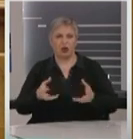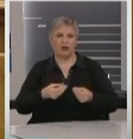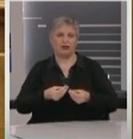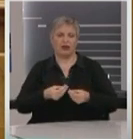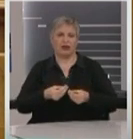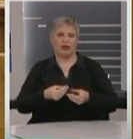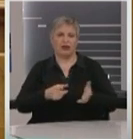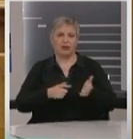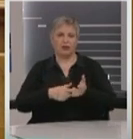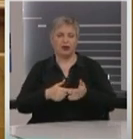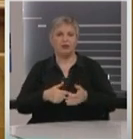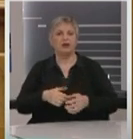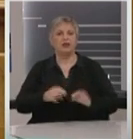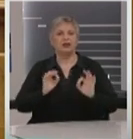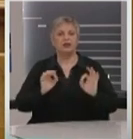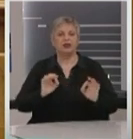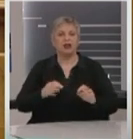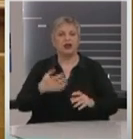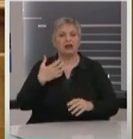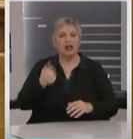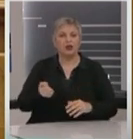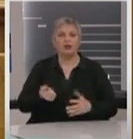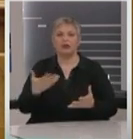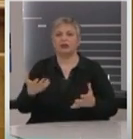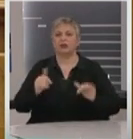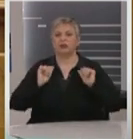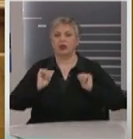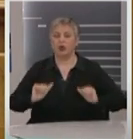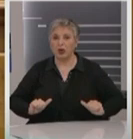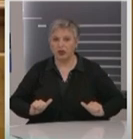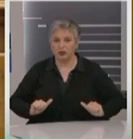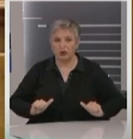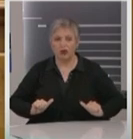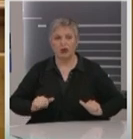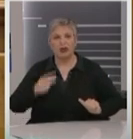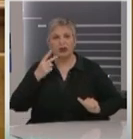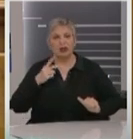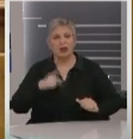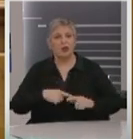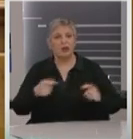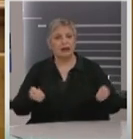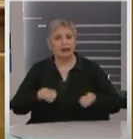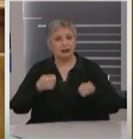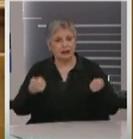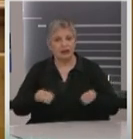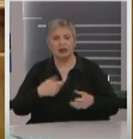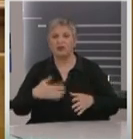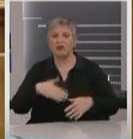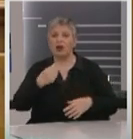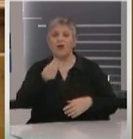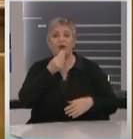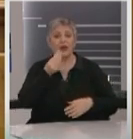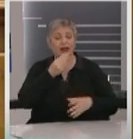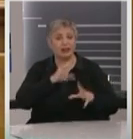αξιοποιώντας κλάδους όπως του τουρισμού, της καθετοποιημένης αγροτοδιατροφικής